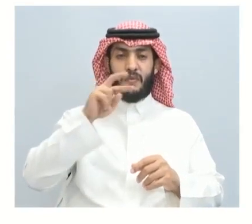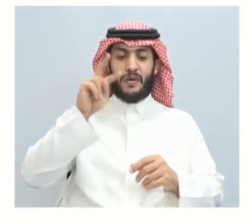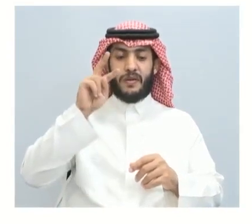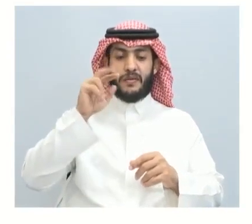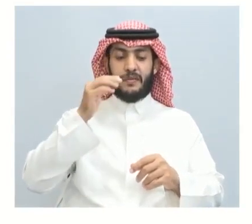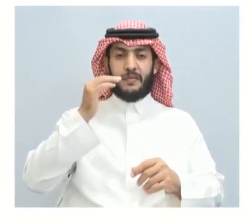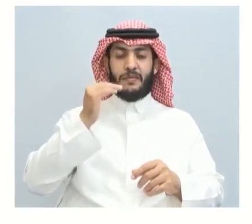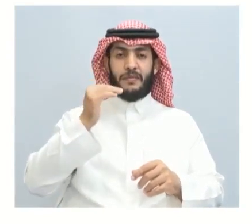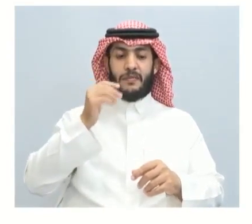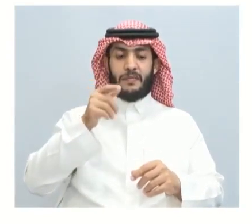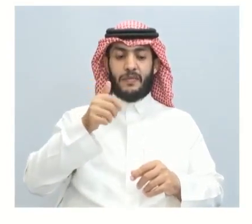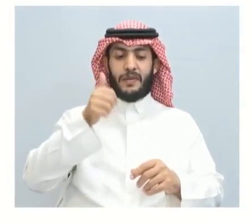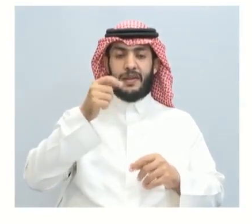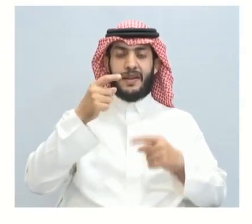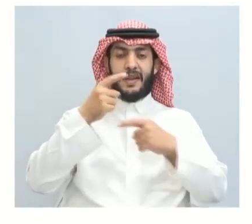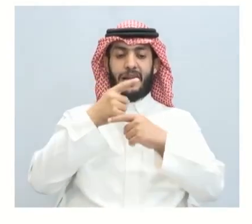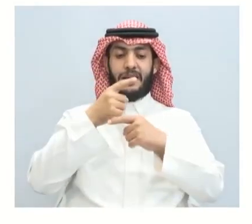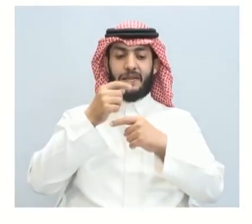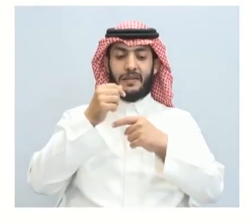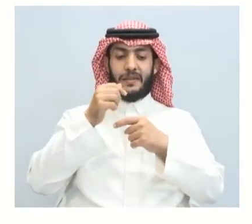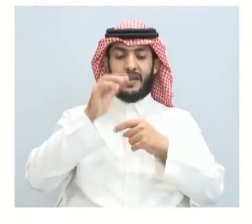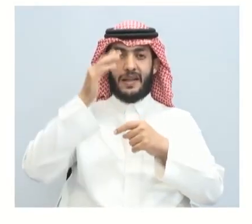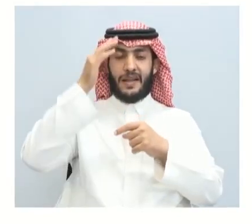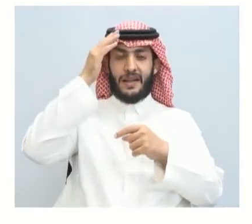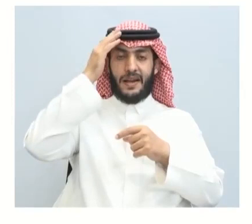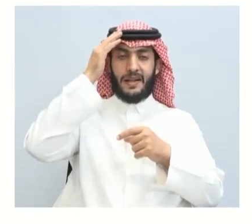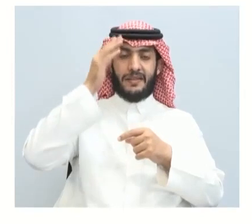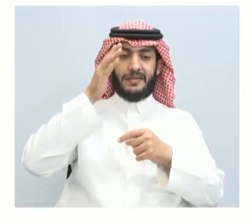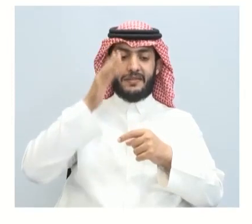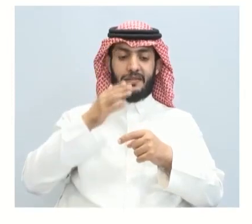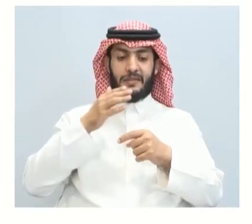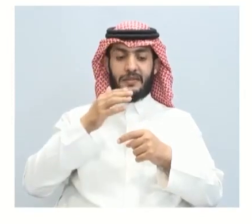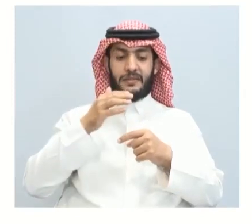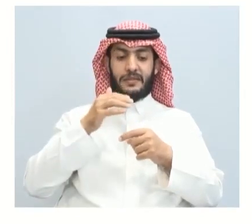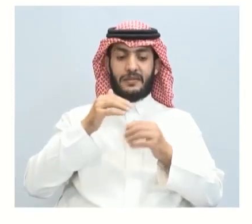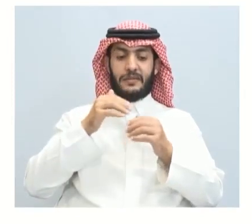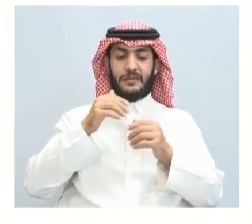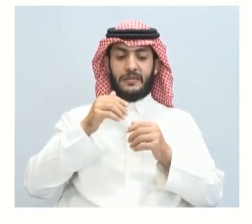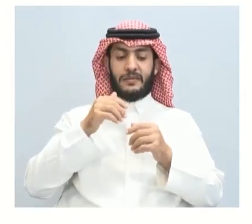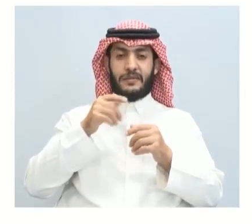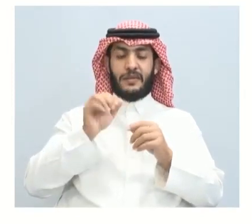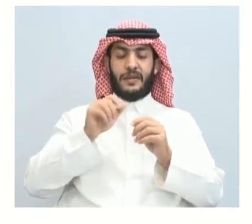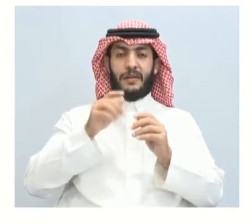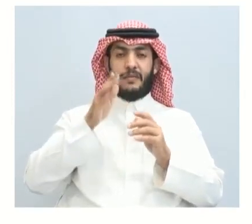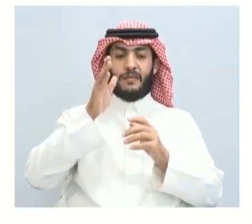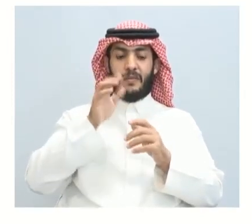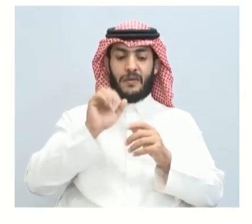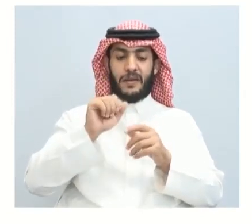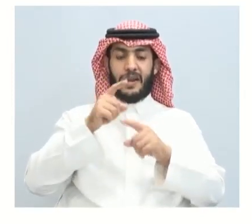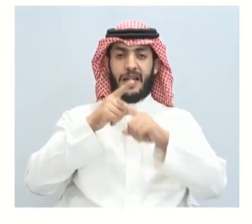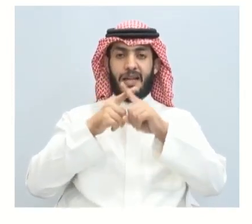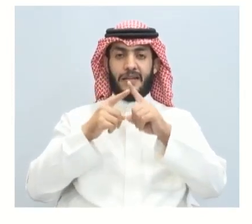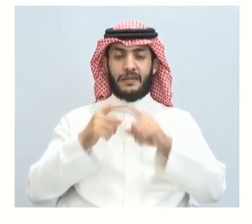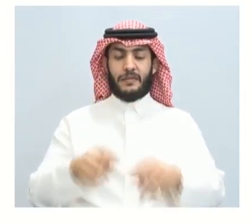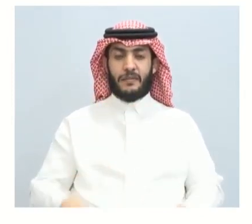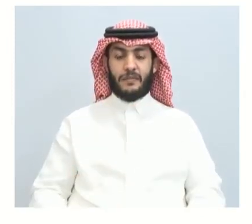ايضا وهنا بيعطيني انعكاس راسي يعني كيف يعني حول محور اكس